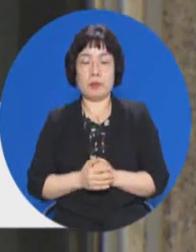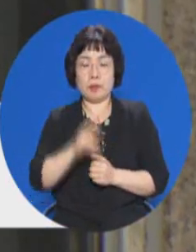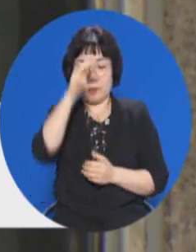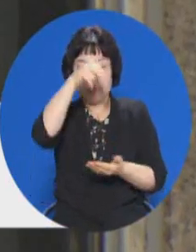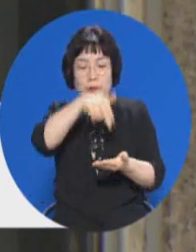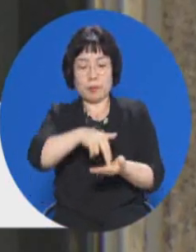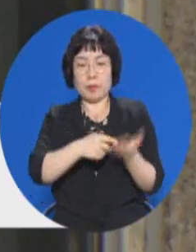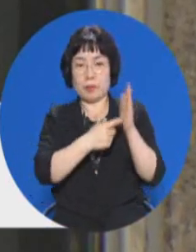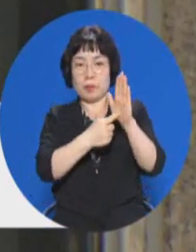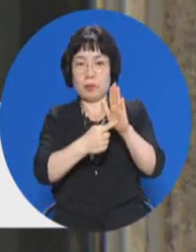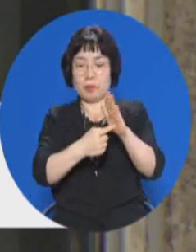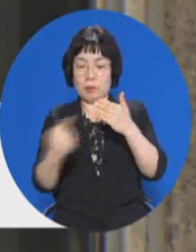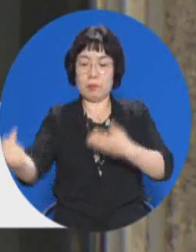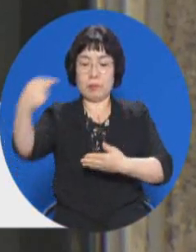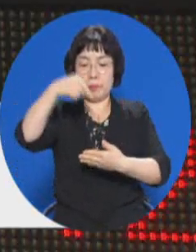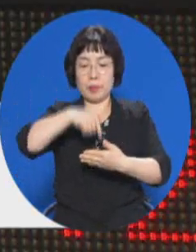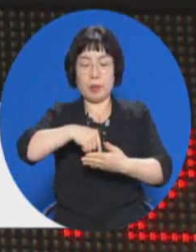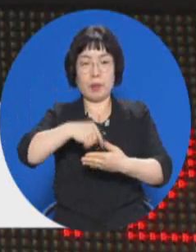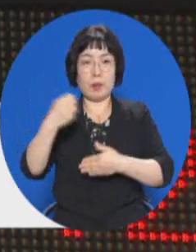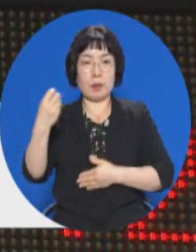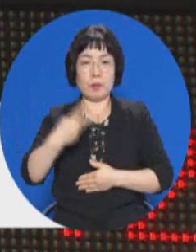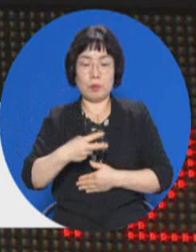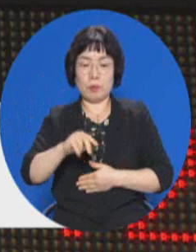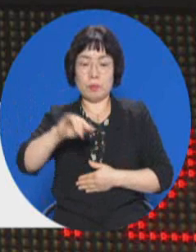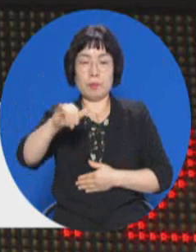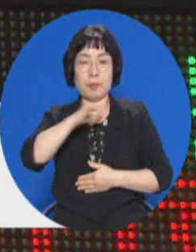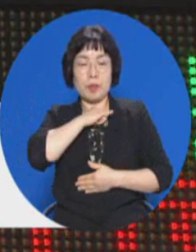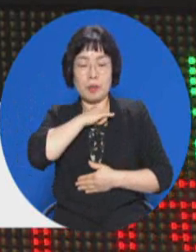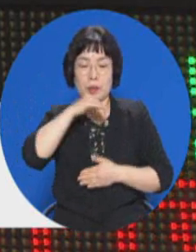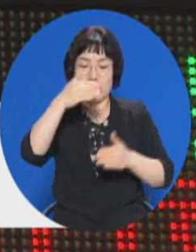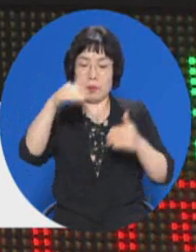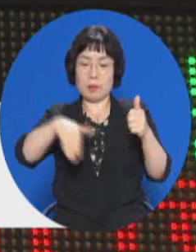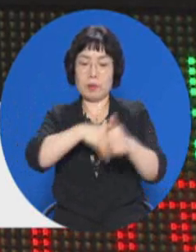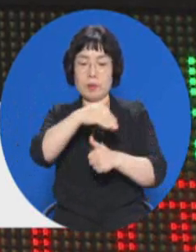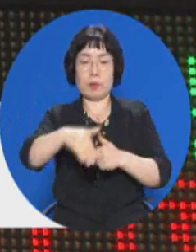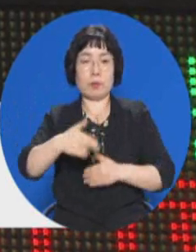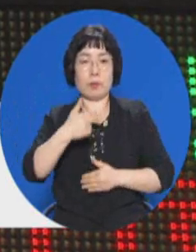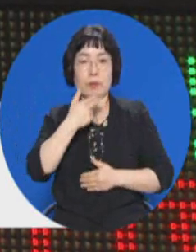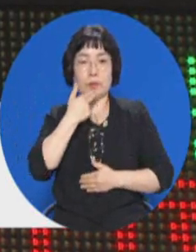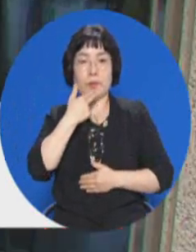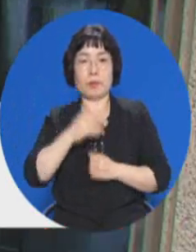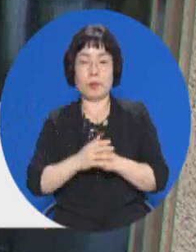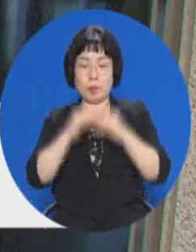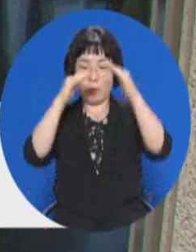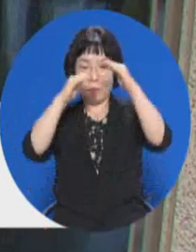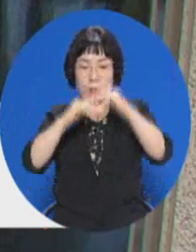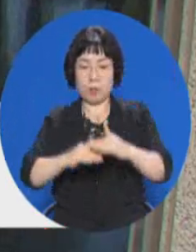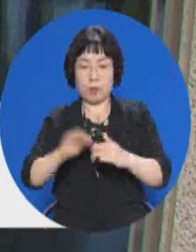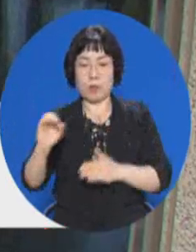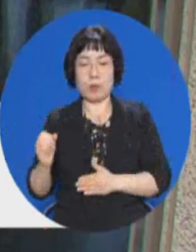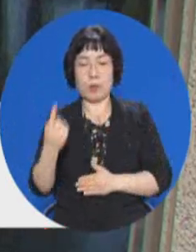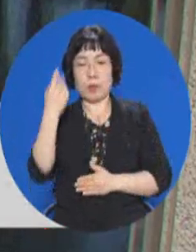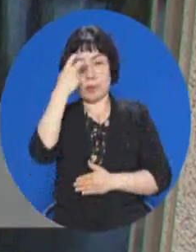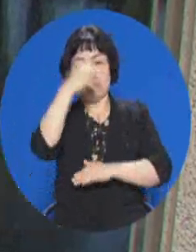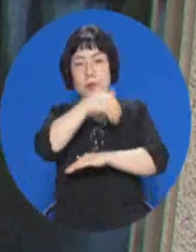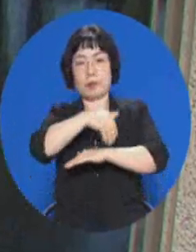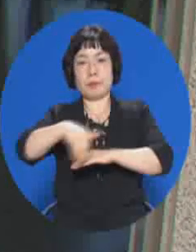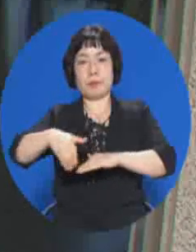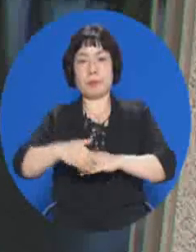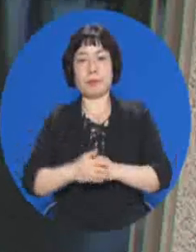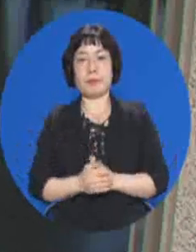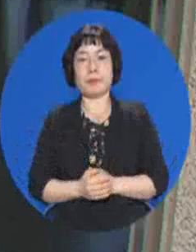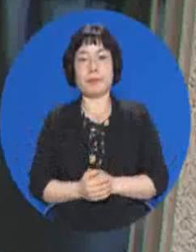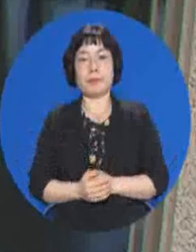경찰은 외부에서 침입한 흔적이나 스스로 목숨을 끊은 정황은 발견되지 않았다며 정확한 사인을 조사할 예정이라고